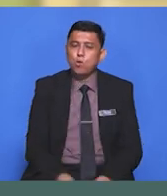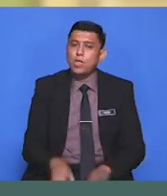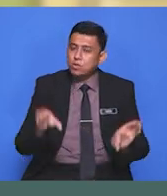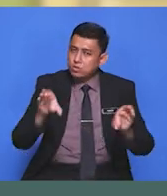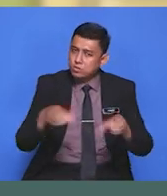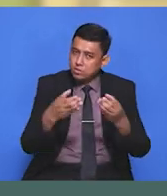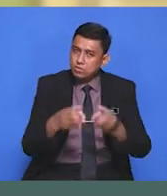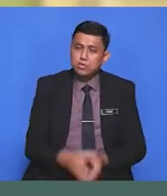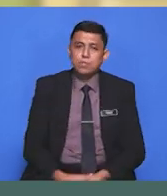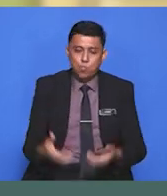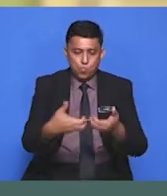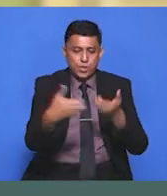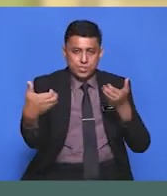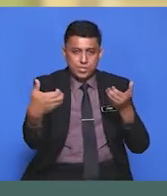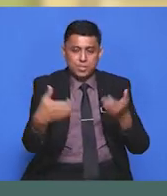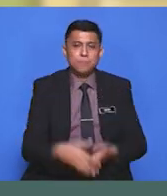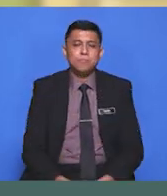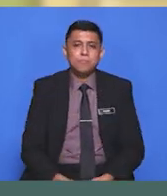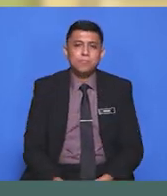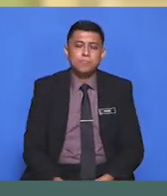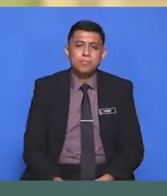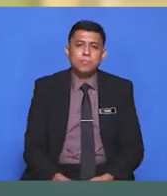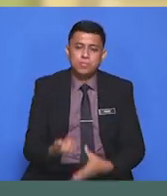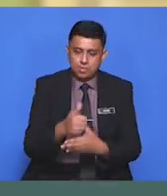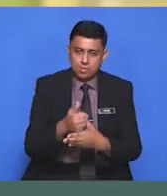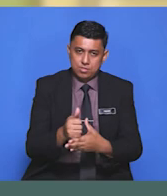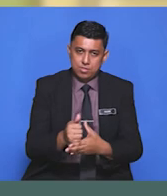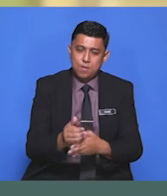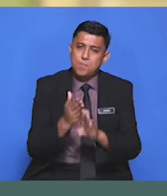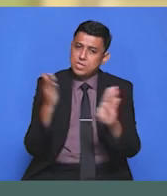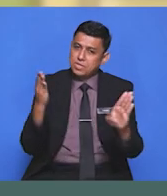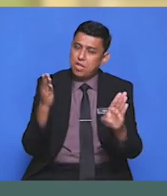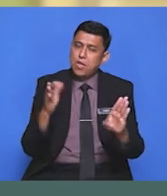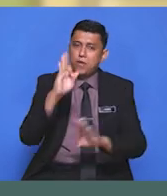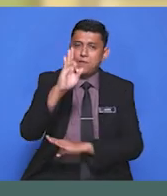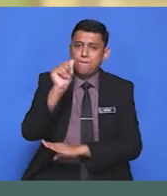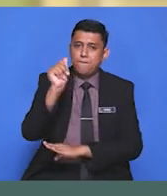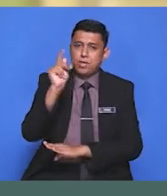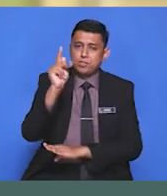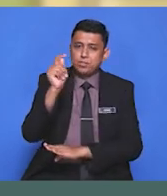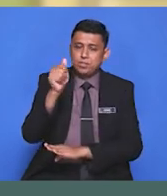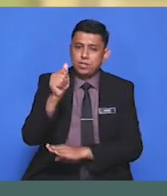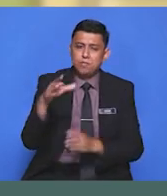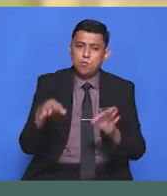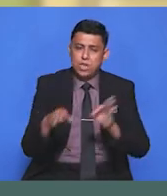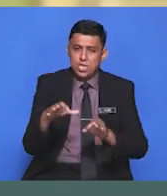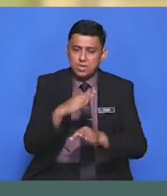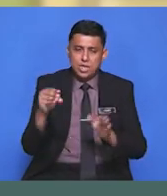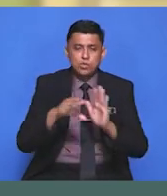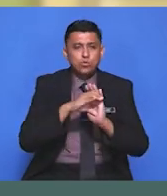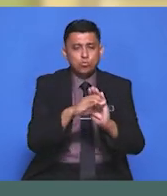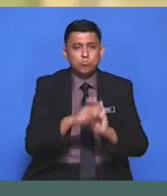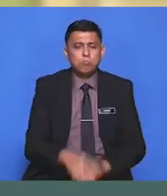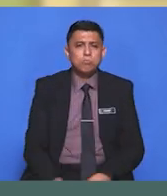buat pengasingan. Pengasingan antara barisan fakta, huraian dan contoh.